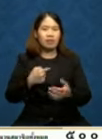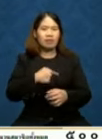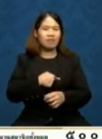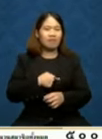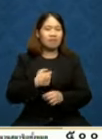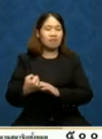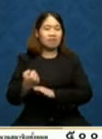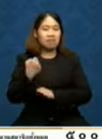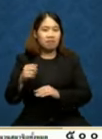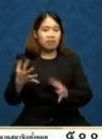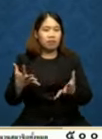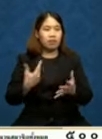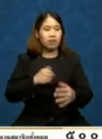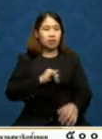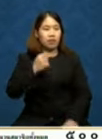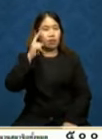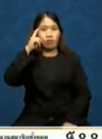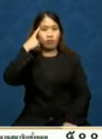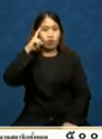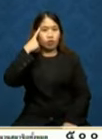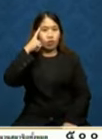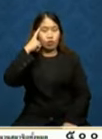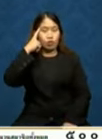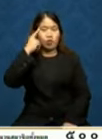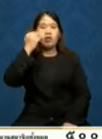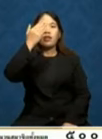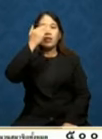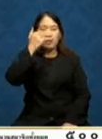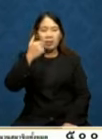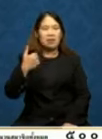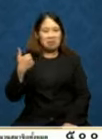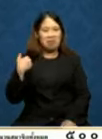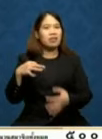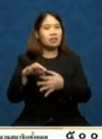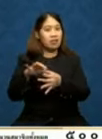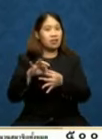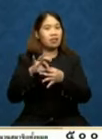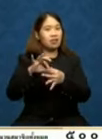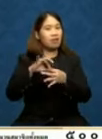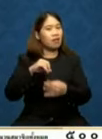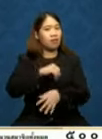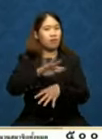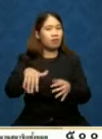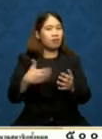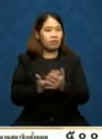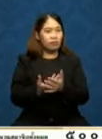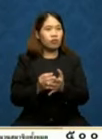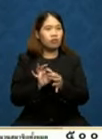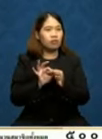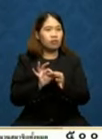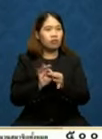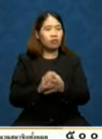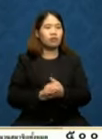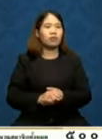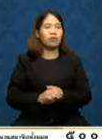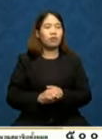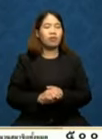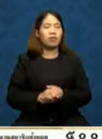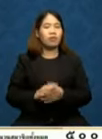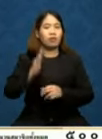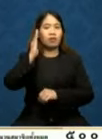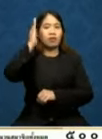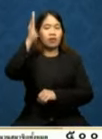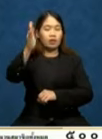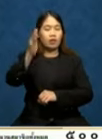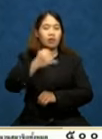และหลายคนก็ไม่รู้นะครับมันล้วนมีส่วนจากบาดแผลในวัยเด็กทั้งสิ้นอนาคตเนี่ยอ